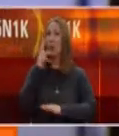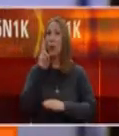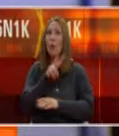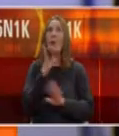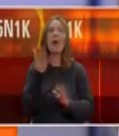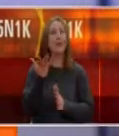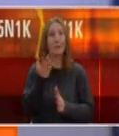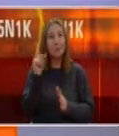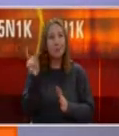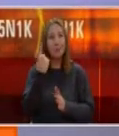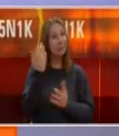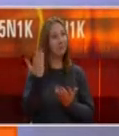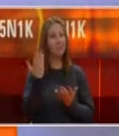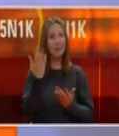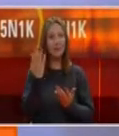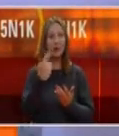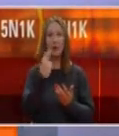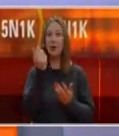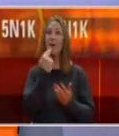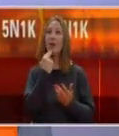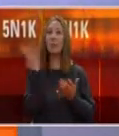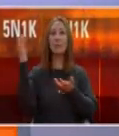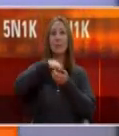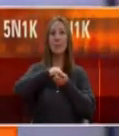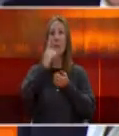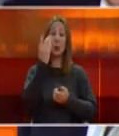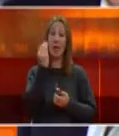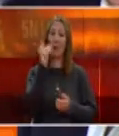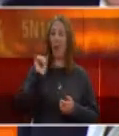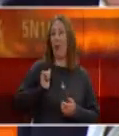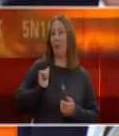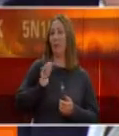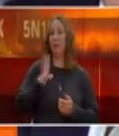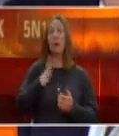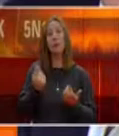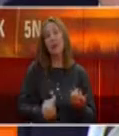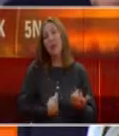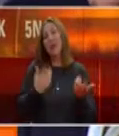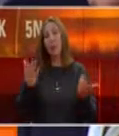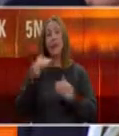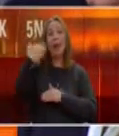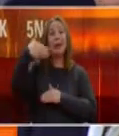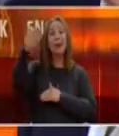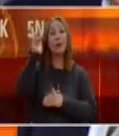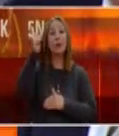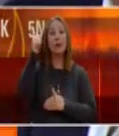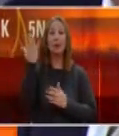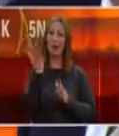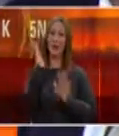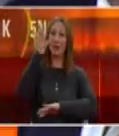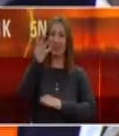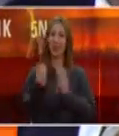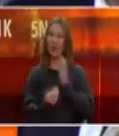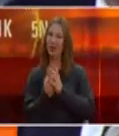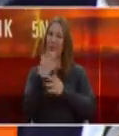görünmeyen bir devsiniz siz aslında. Hani. Evet, güzel bir ordumuz var. Evet. Ümit ediyorum ki ileriki günlerde daha çok kullanacağız Şahane. Bu orduyu.